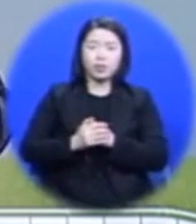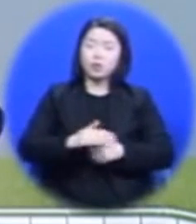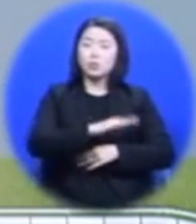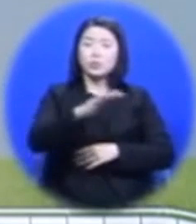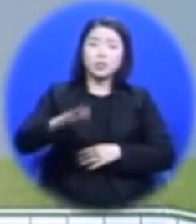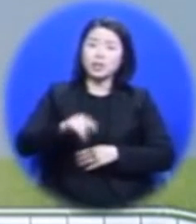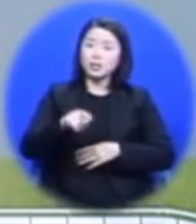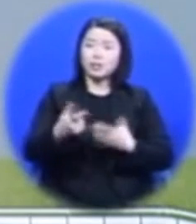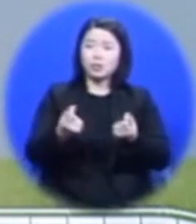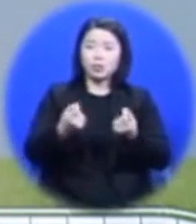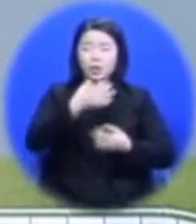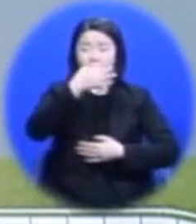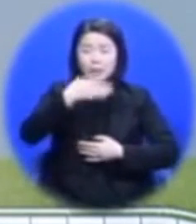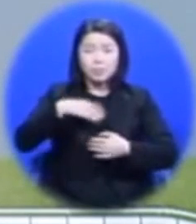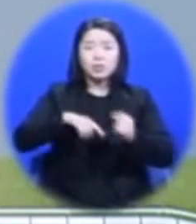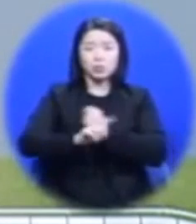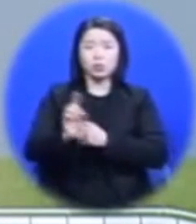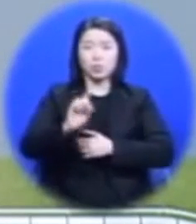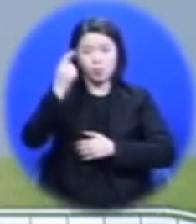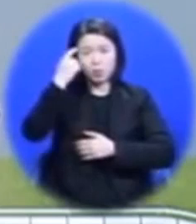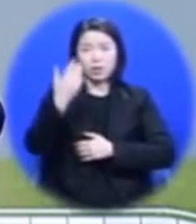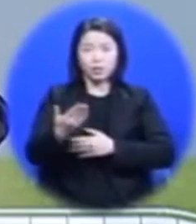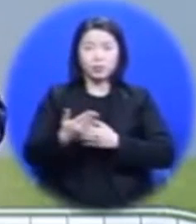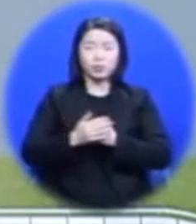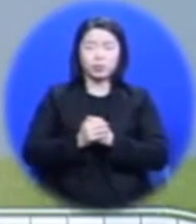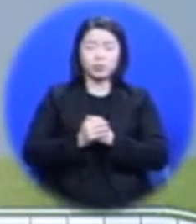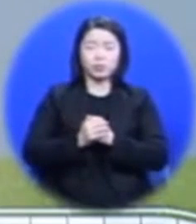우리가 이렇게 힘든 이유가 뭐죠?